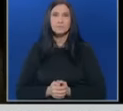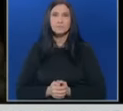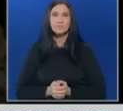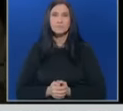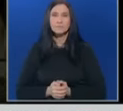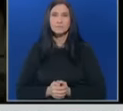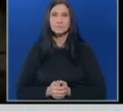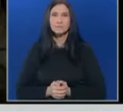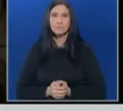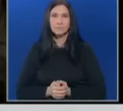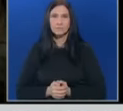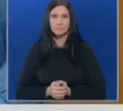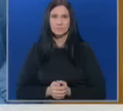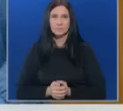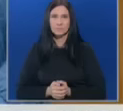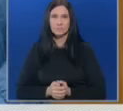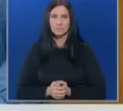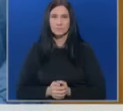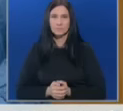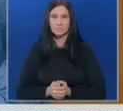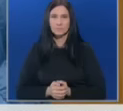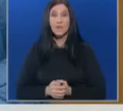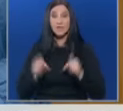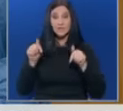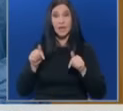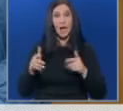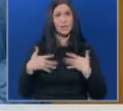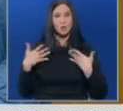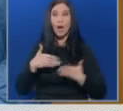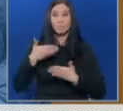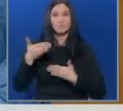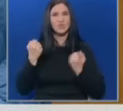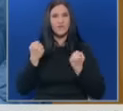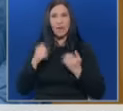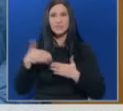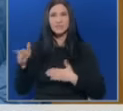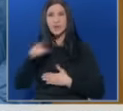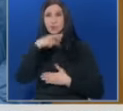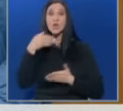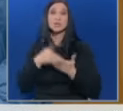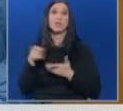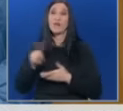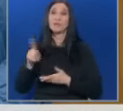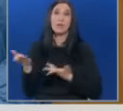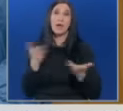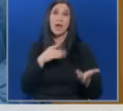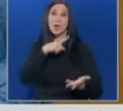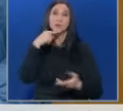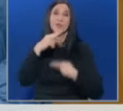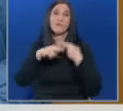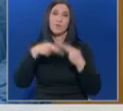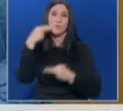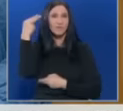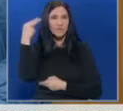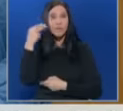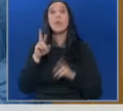предложение, значит, есть спрос. Сега живеем извън Русия, затова не сме канени от руските филмови компании.